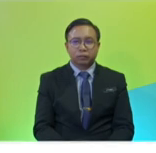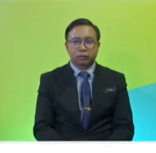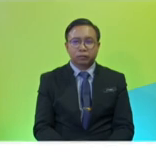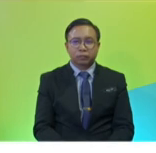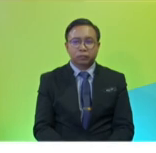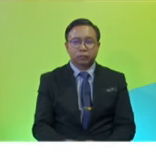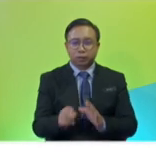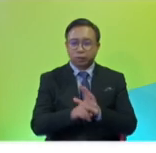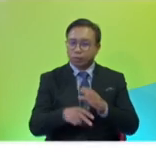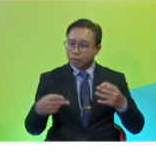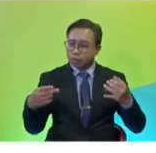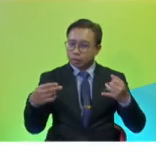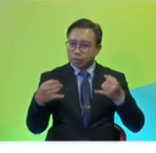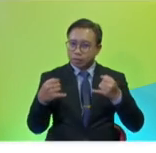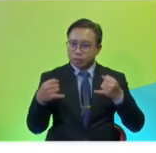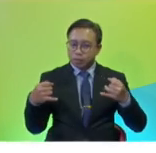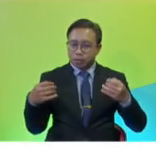Menjalin